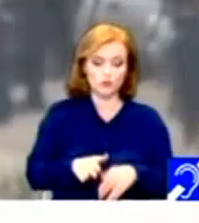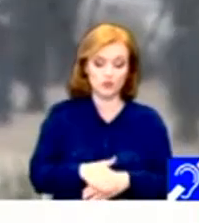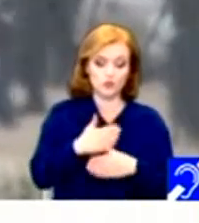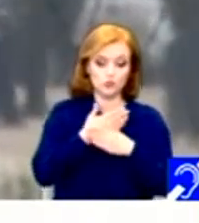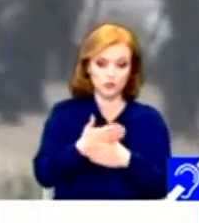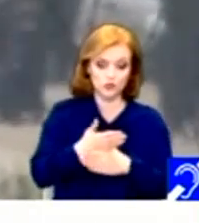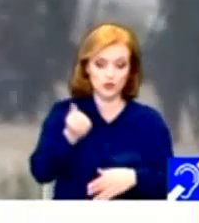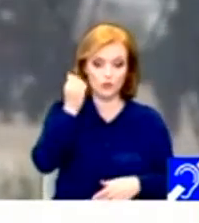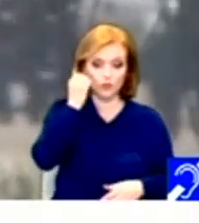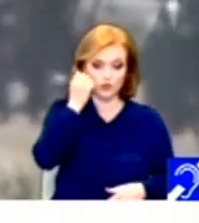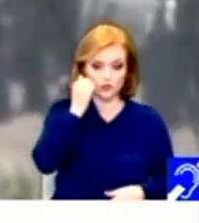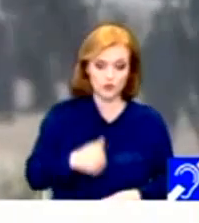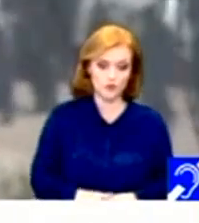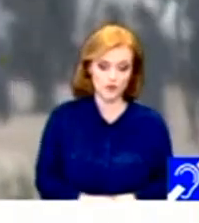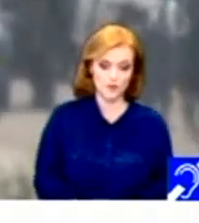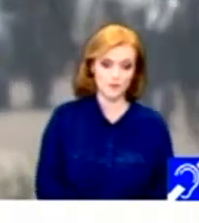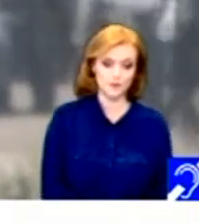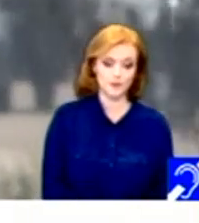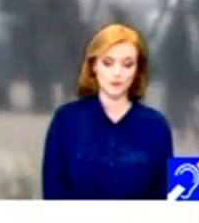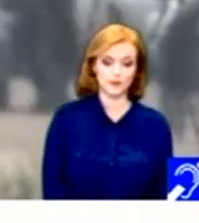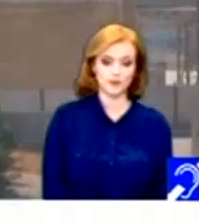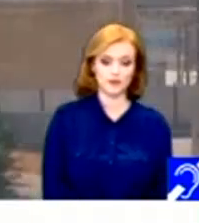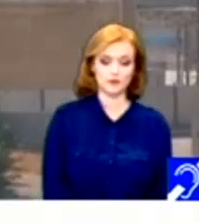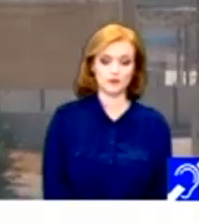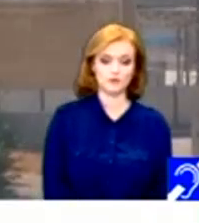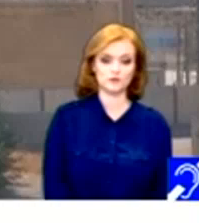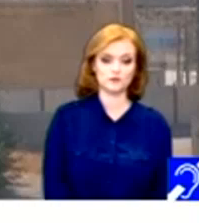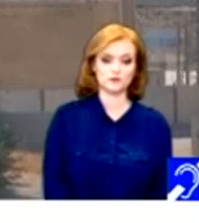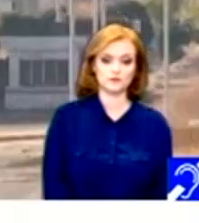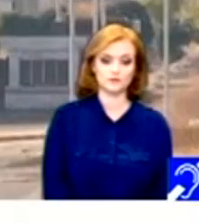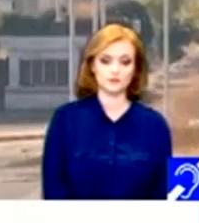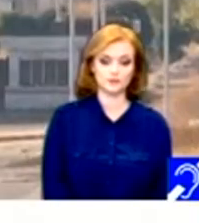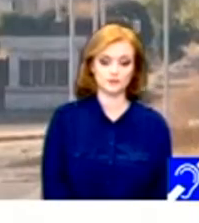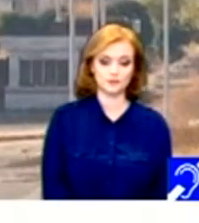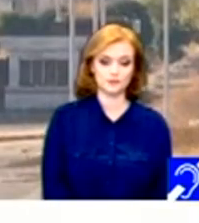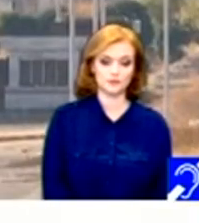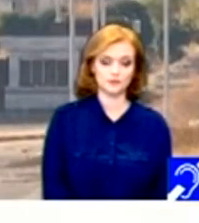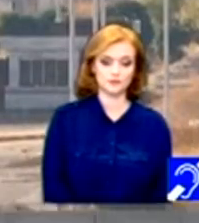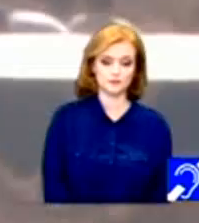avertizează asupra escaladării violențelor într-o regiune deja aflată pe un butoi de pulbere.